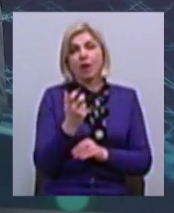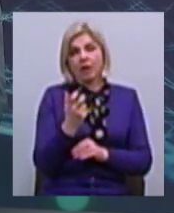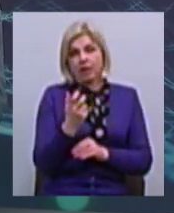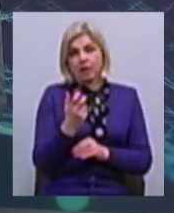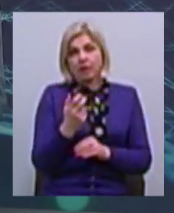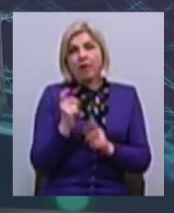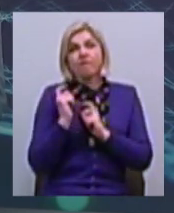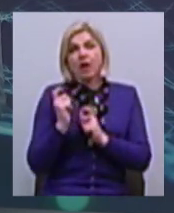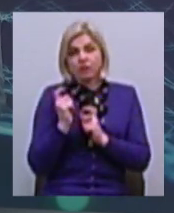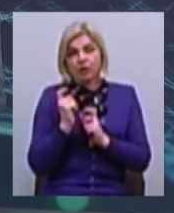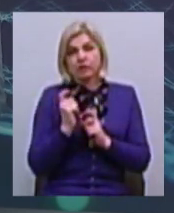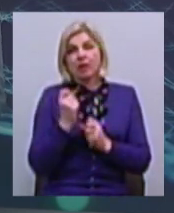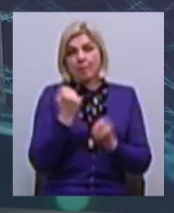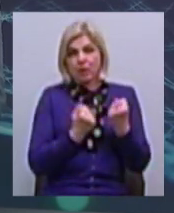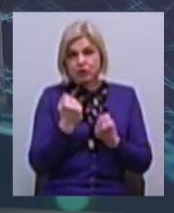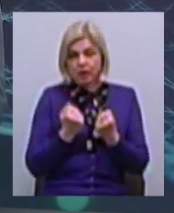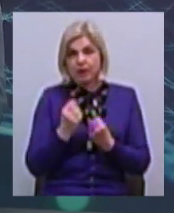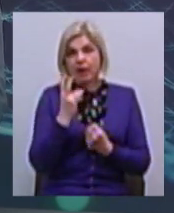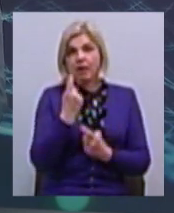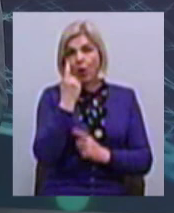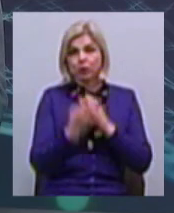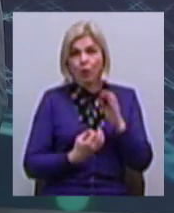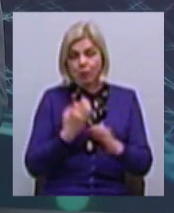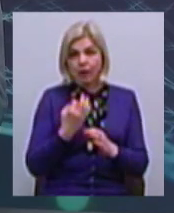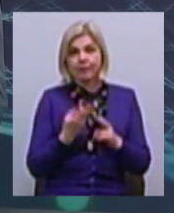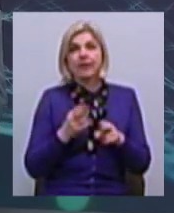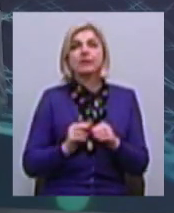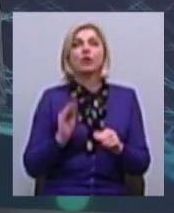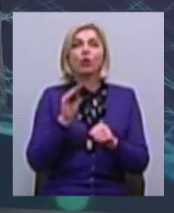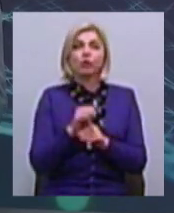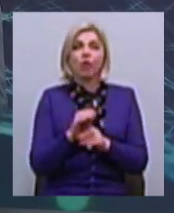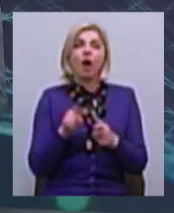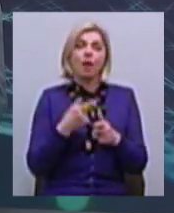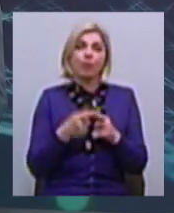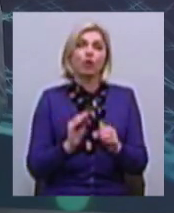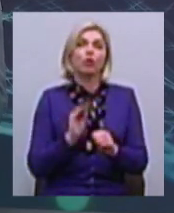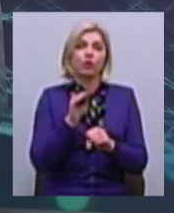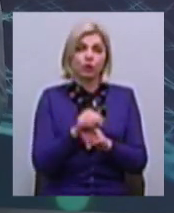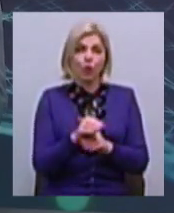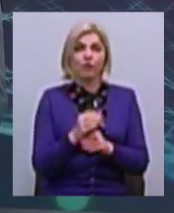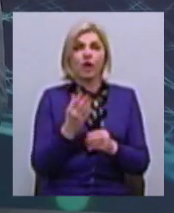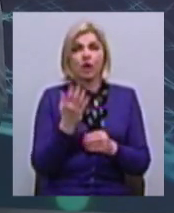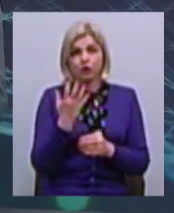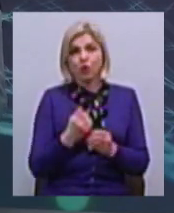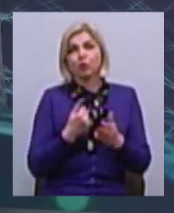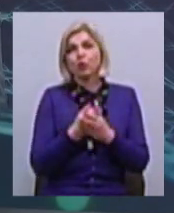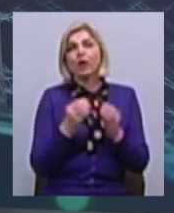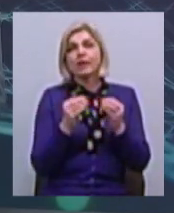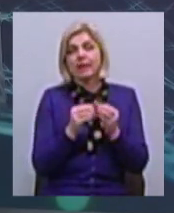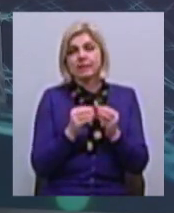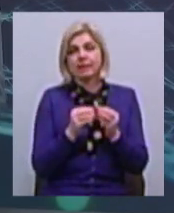одиниць вантажної важкої техніки на добу, це додатково або це додатково декілька до 10